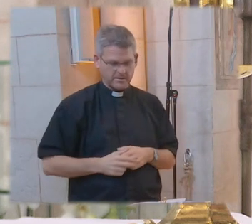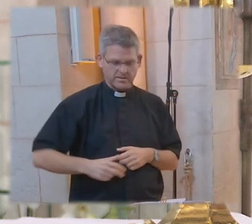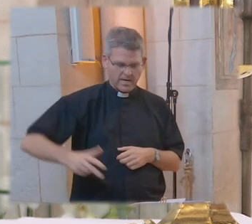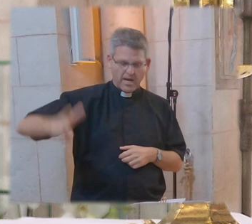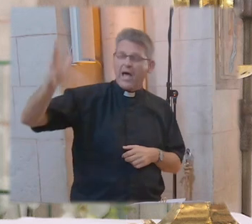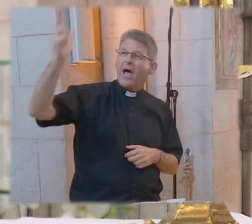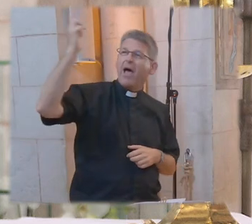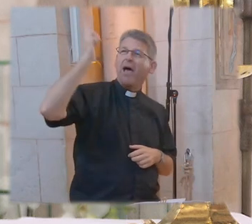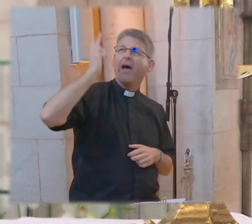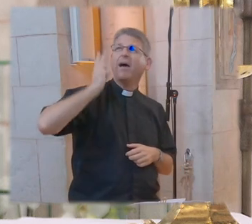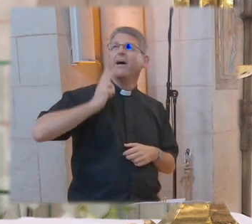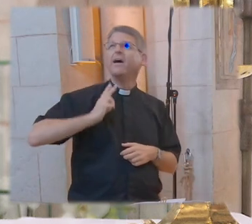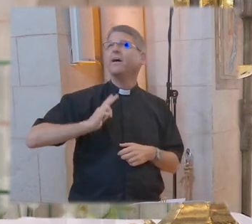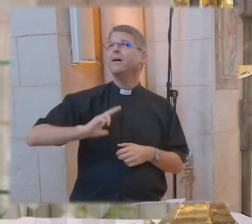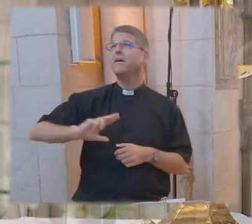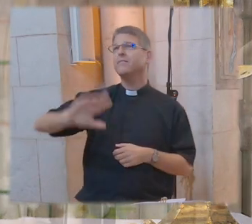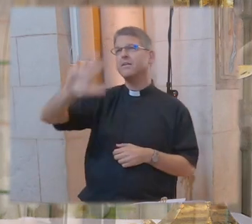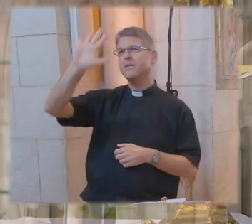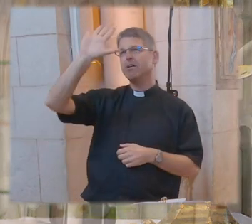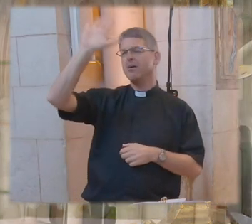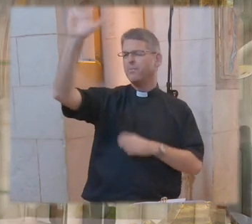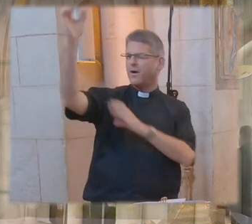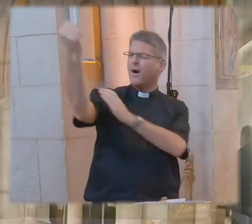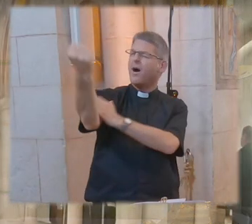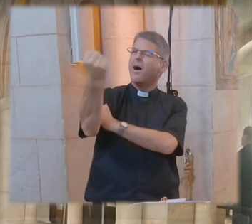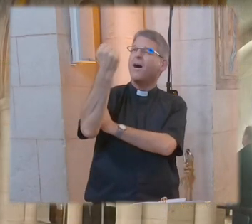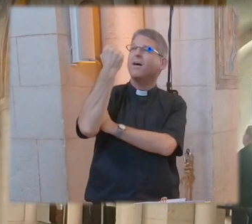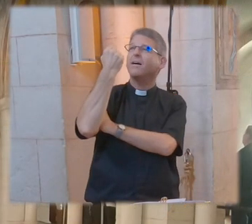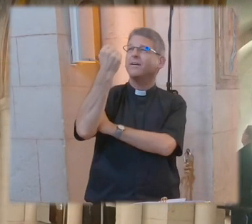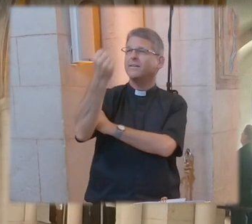bringt, was Gott so persönlich in ihn hineingelegt hat.